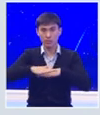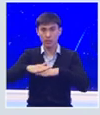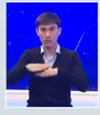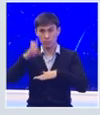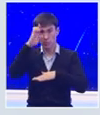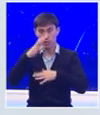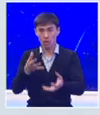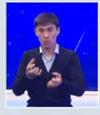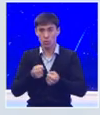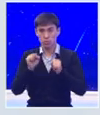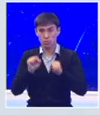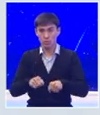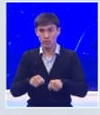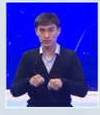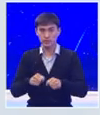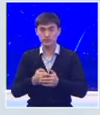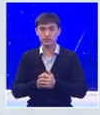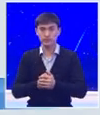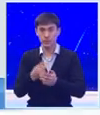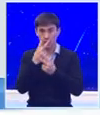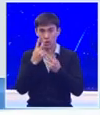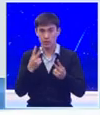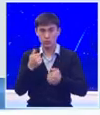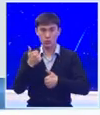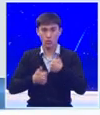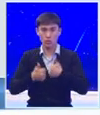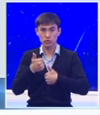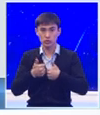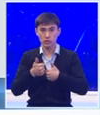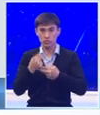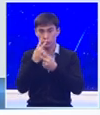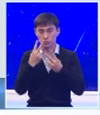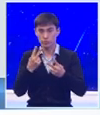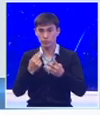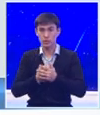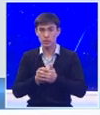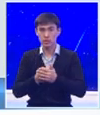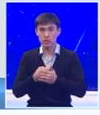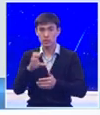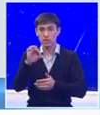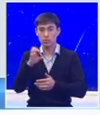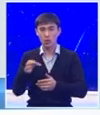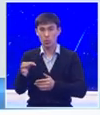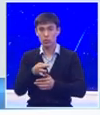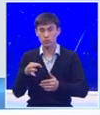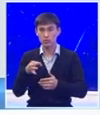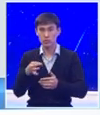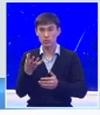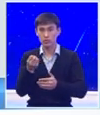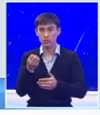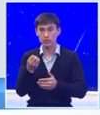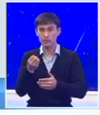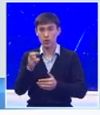алуға болады. Сіздер жаңа мен қарап отырмын конкурстарыңыз, лоттарыңызды Сарыбұлақ округінде тағы да